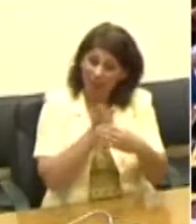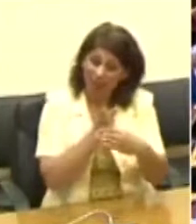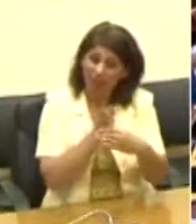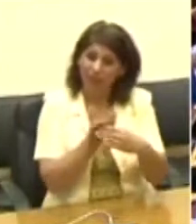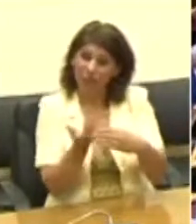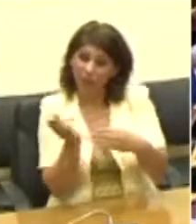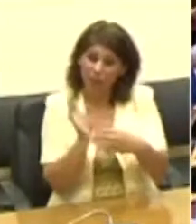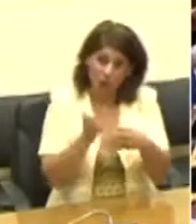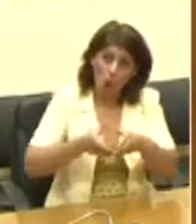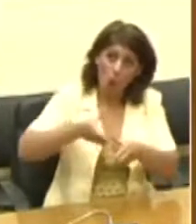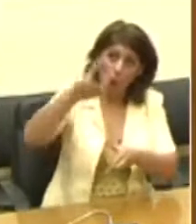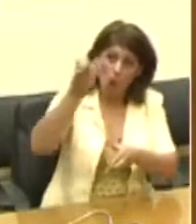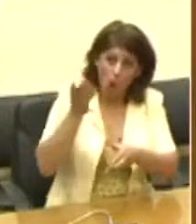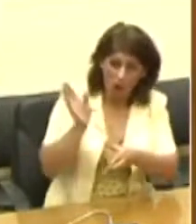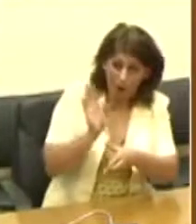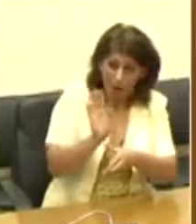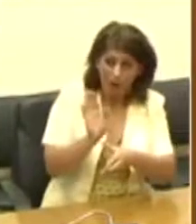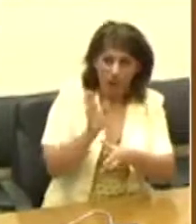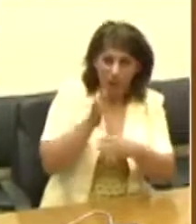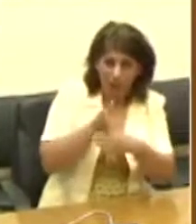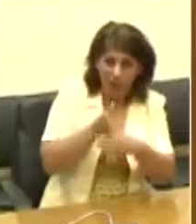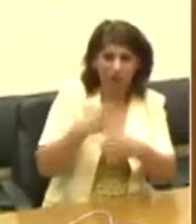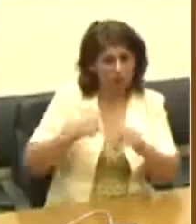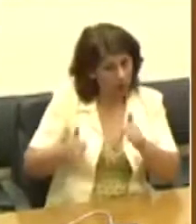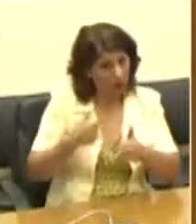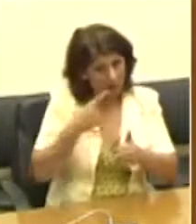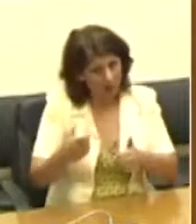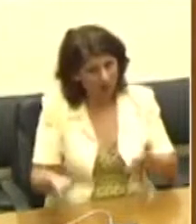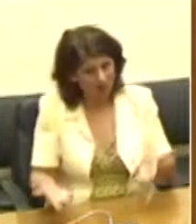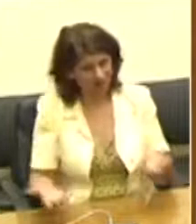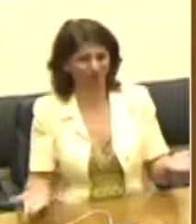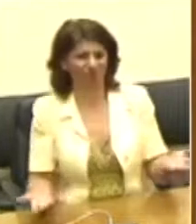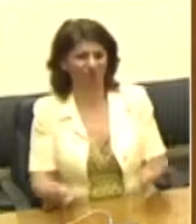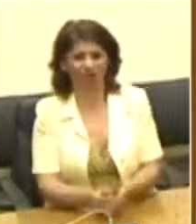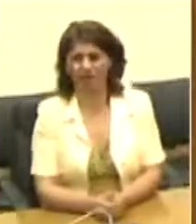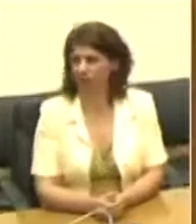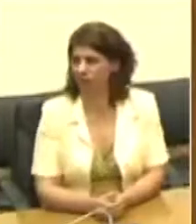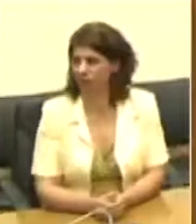κολόνες, έχετε την τόλμη και μιλάτε. Σας παρακαλώ. Εντάξει.